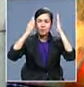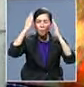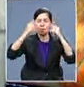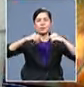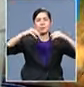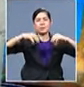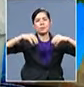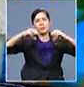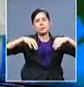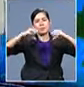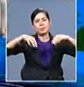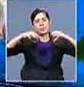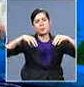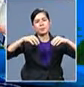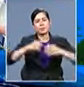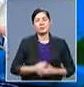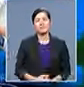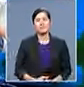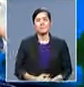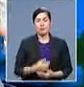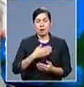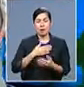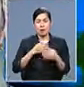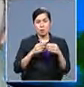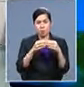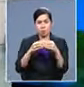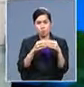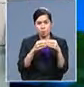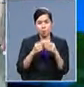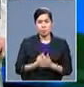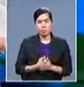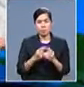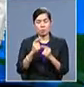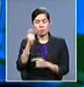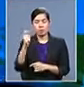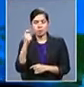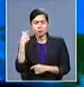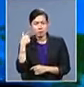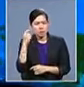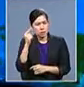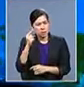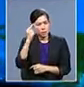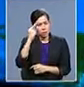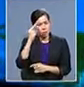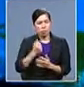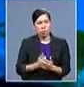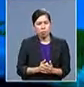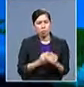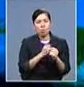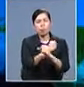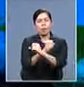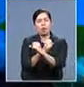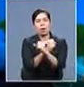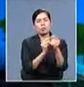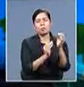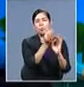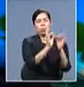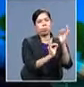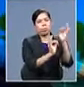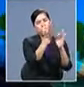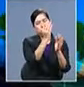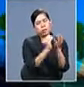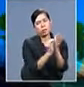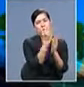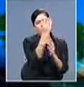ำหรับเรื่องที่เราชาวเอเชียตะวันออกเฉียงใต้ต้องทราบสถานการณ์ความรุนแรงร่วมกันก็คือการเผาในภูมิภาคผ่านกราฟิกการแปลภาพถ่ายโด